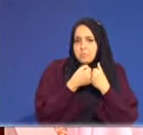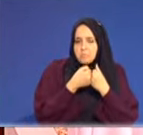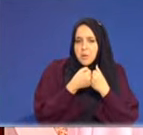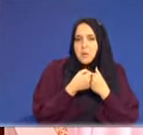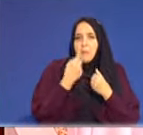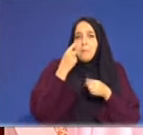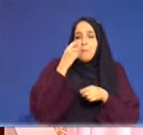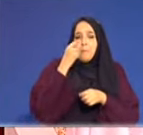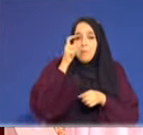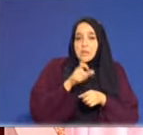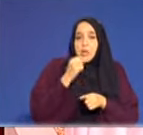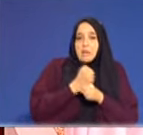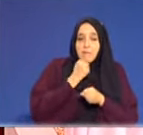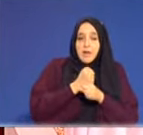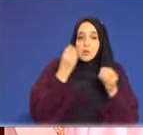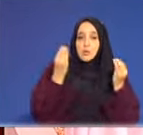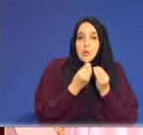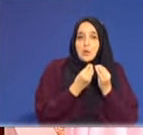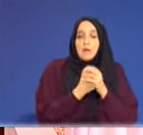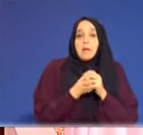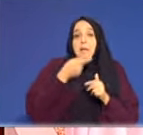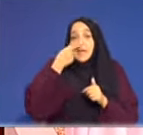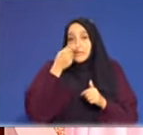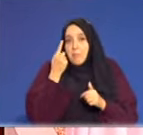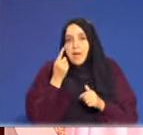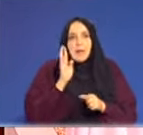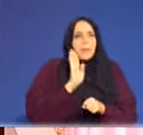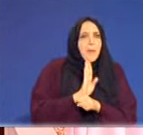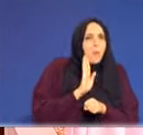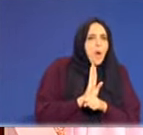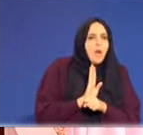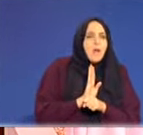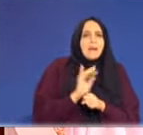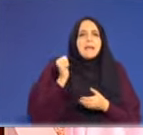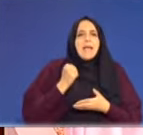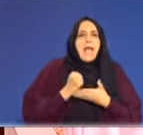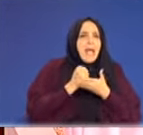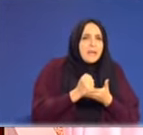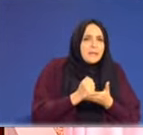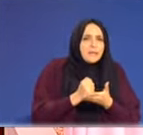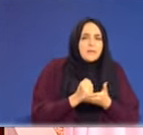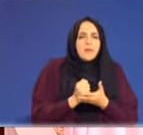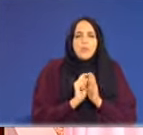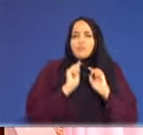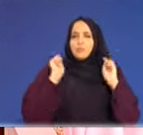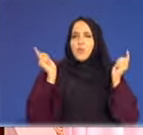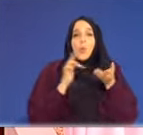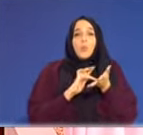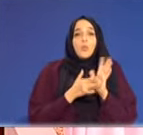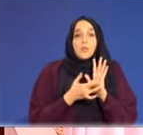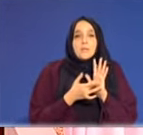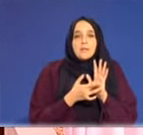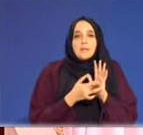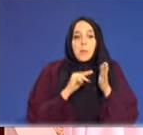جهة أخرى، والتزم الخبراء ومن معهم من قدم يد العون في هذه